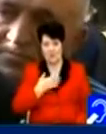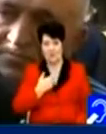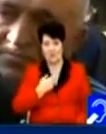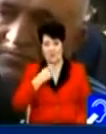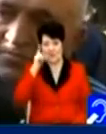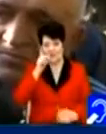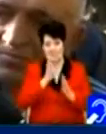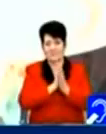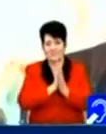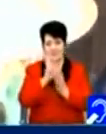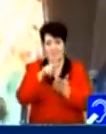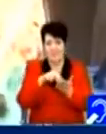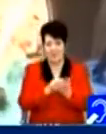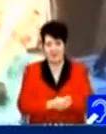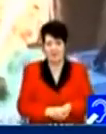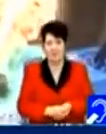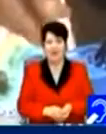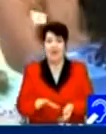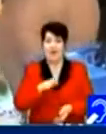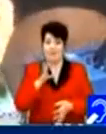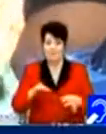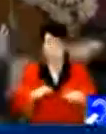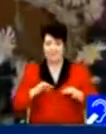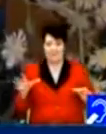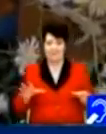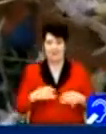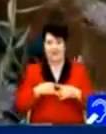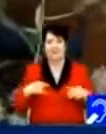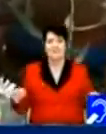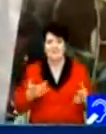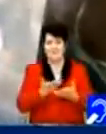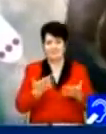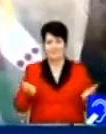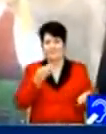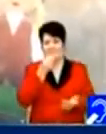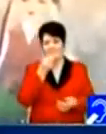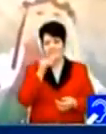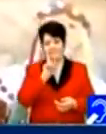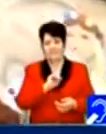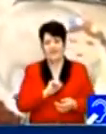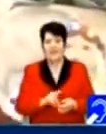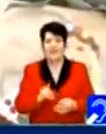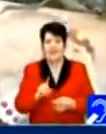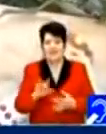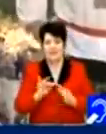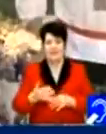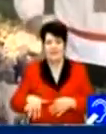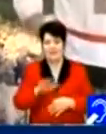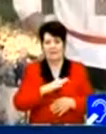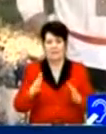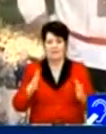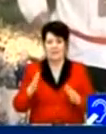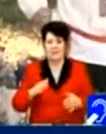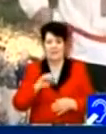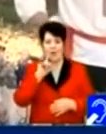dânsul ne plecăm. Și pentru că a fost sărbătoare, mesele au fost pline cu bunătăți. Locuitorii satului Oclanda, majoritatea ucraineni, au